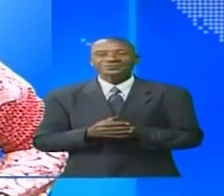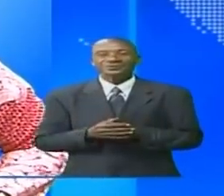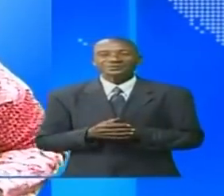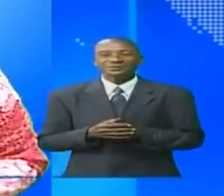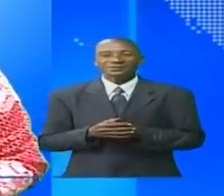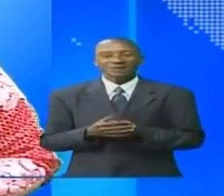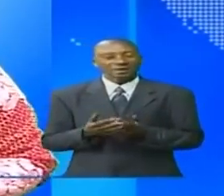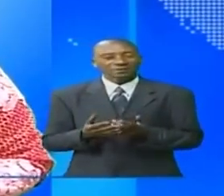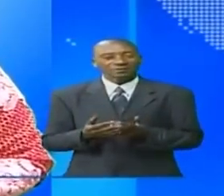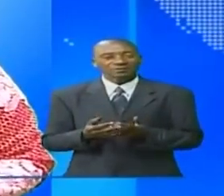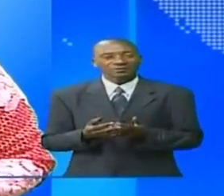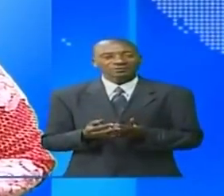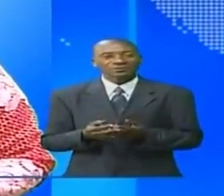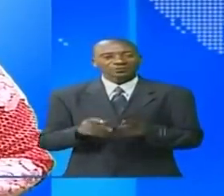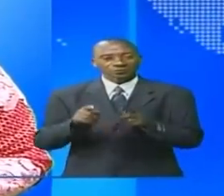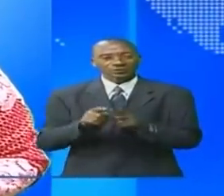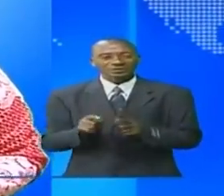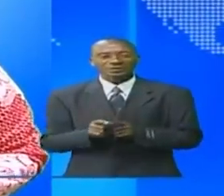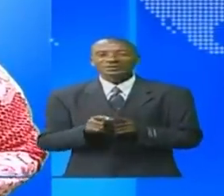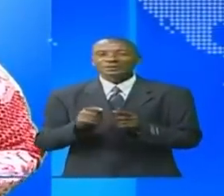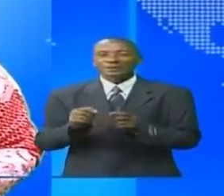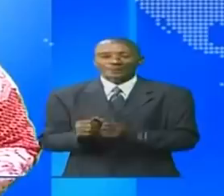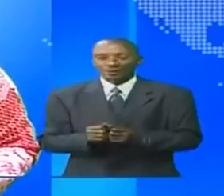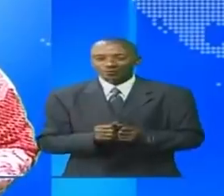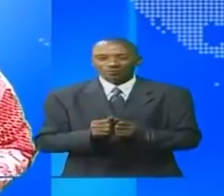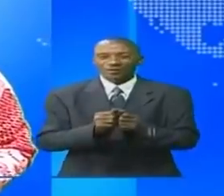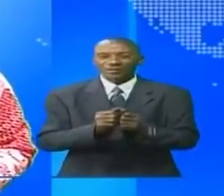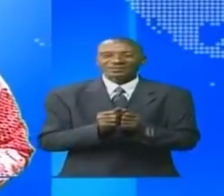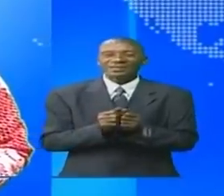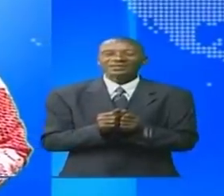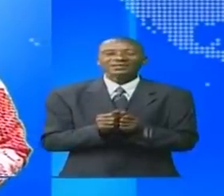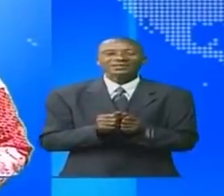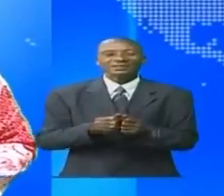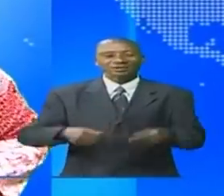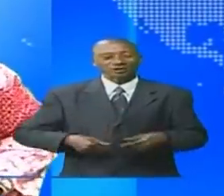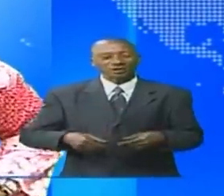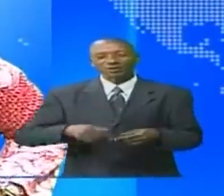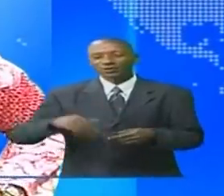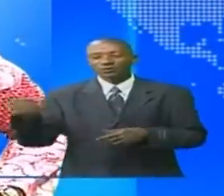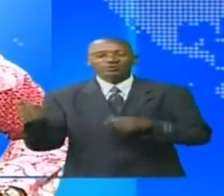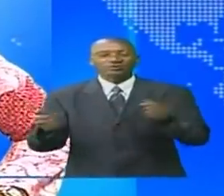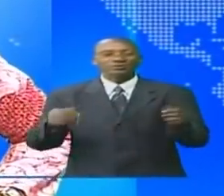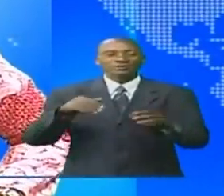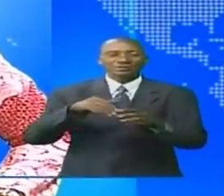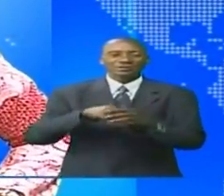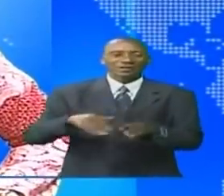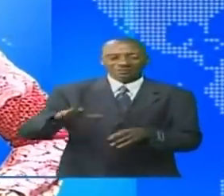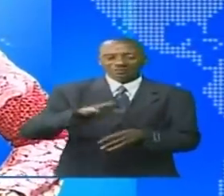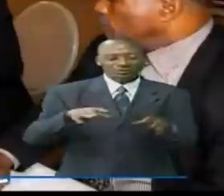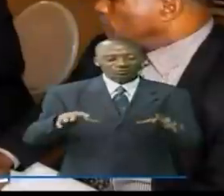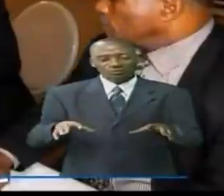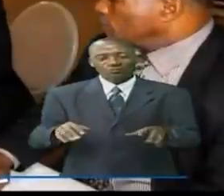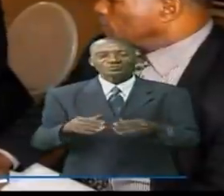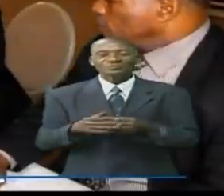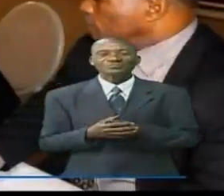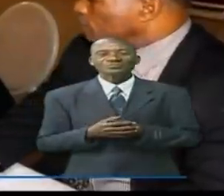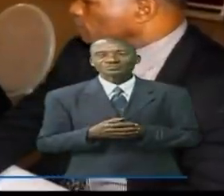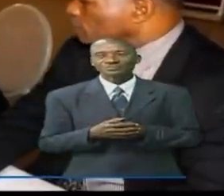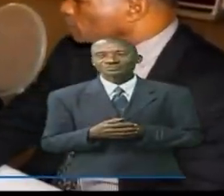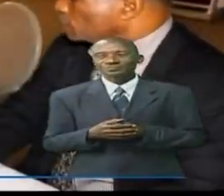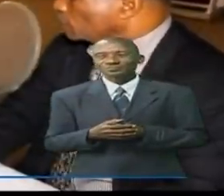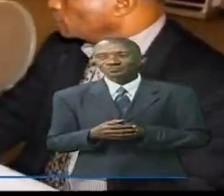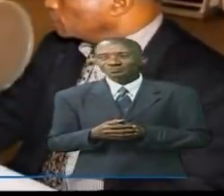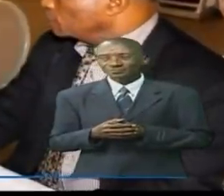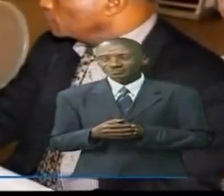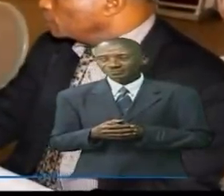former et accompagner les jeunes entrepreneurs dans l'agriculture à travers toute la République. D'autres précisions avec Louisette Nsakala. Avec